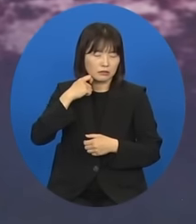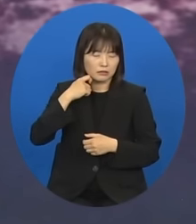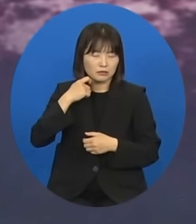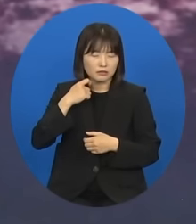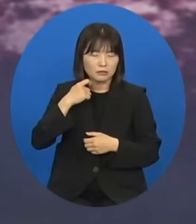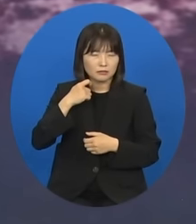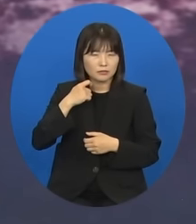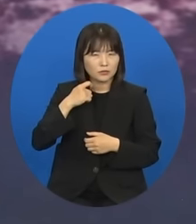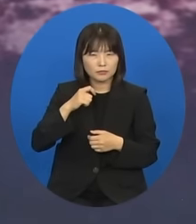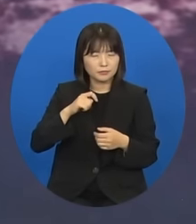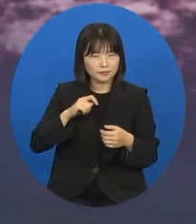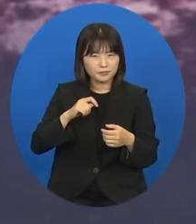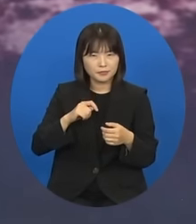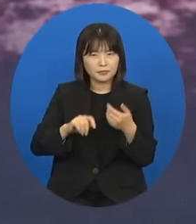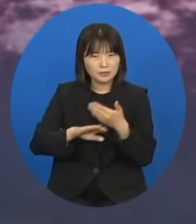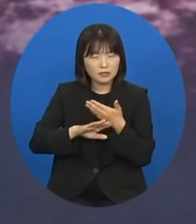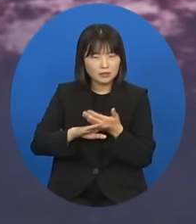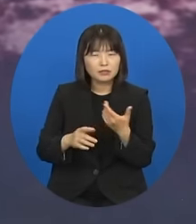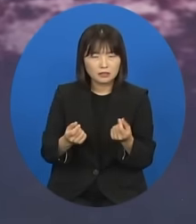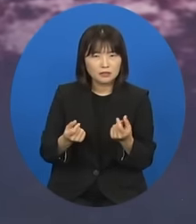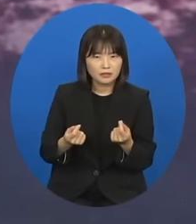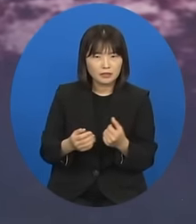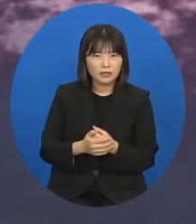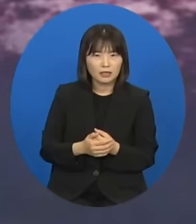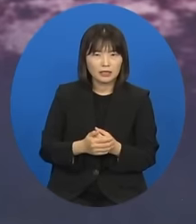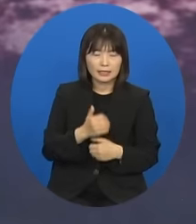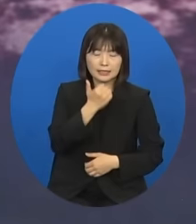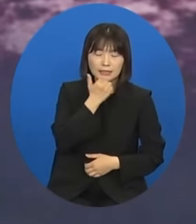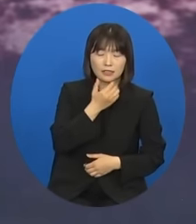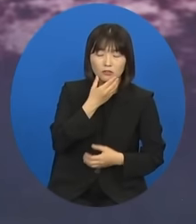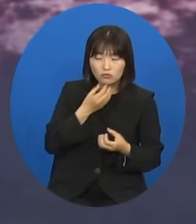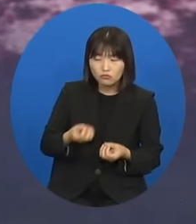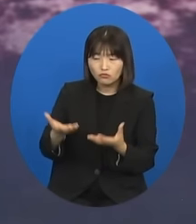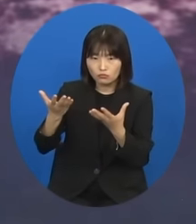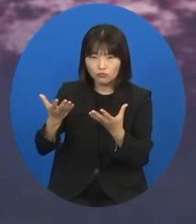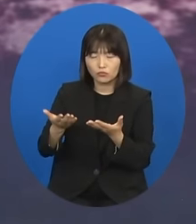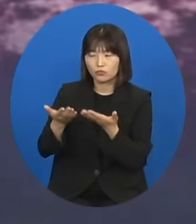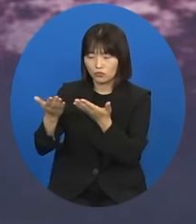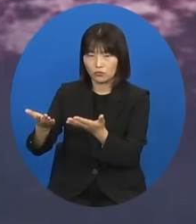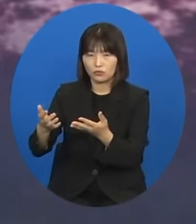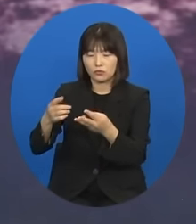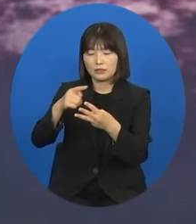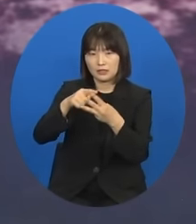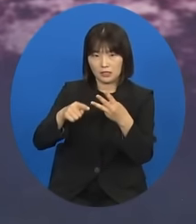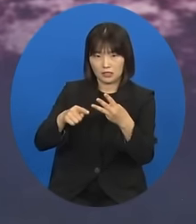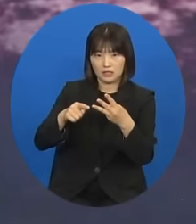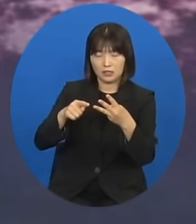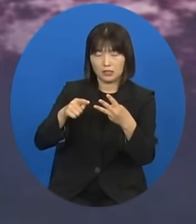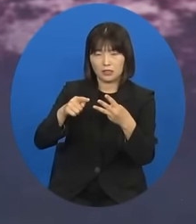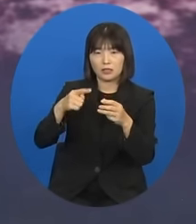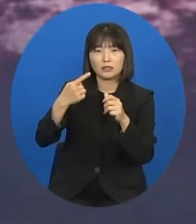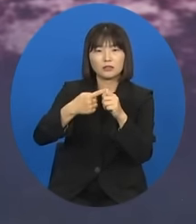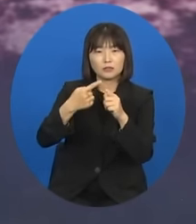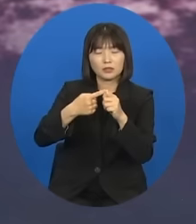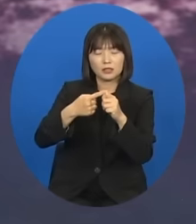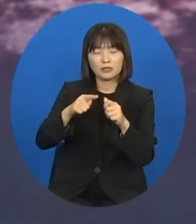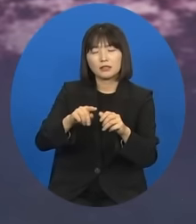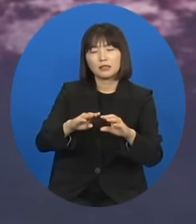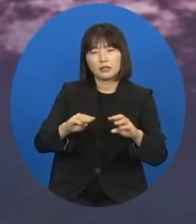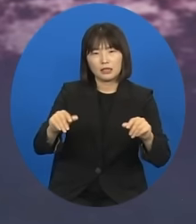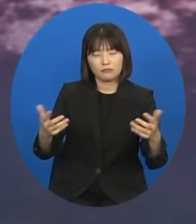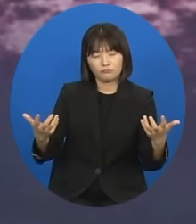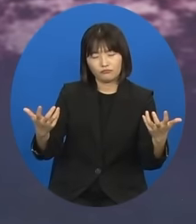어쨌든 이삭은 야곱에게 축복을 해요 세 가지 축복을 합니다 첫 번째는요이 땅에 풍요로움을